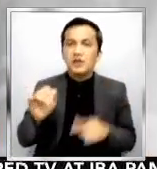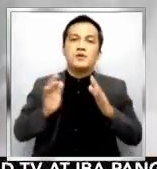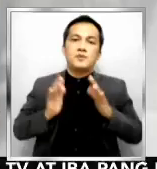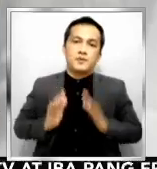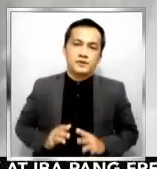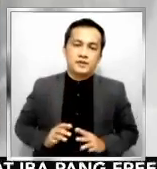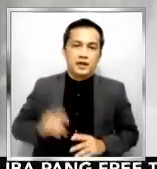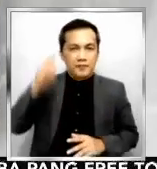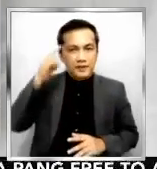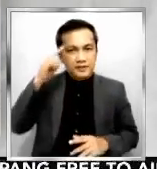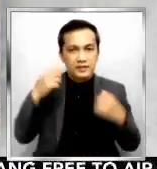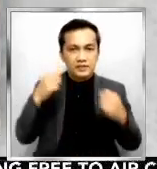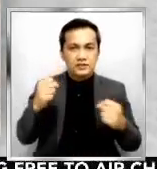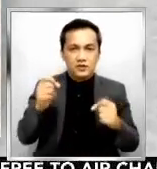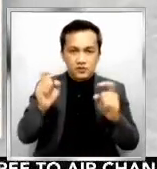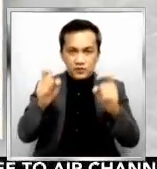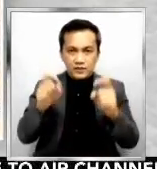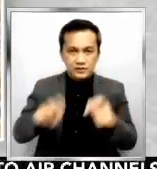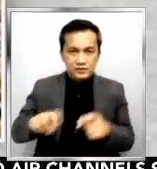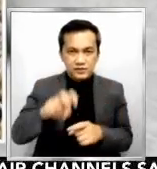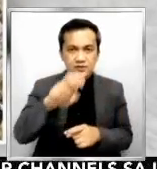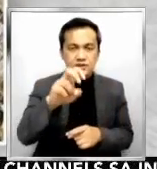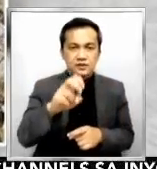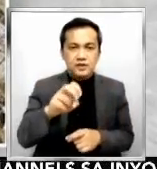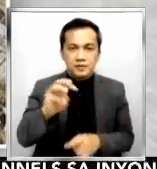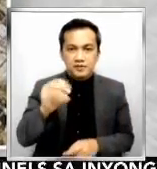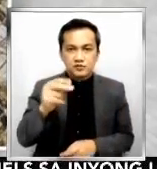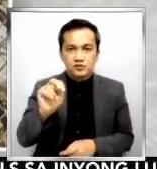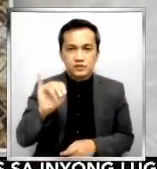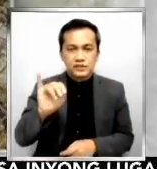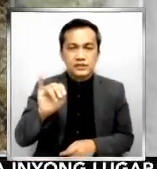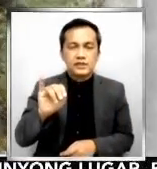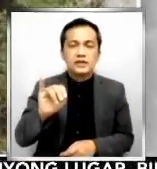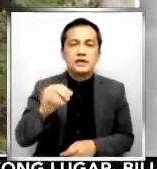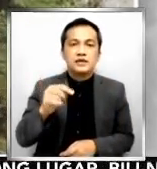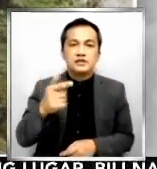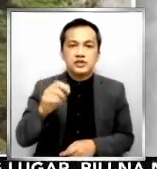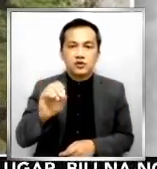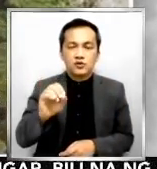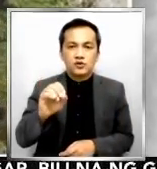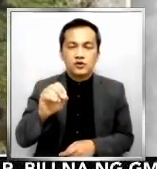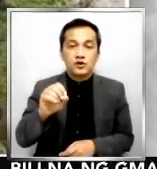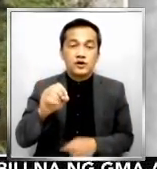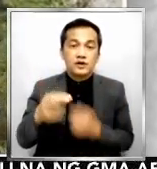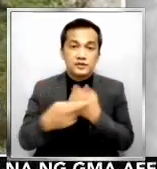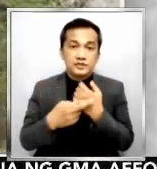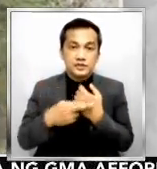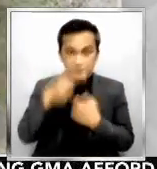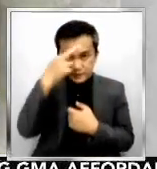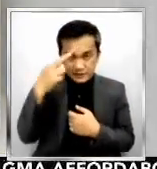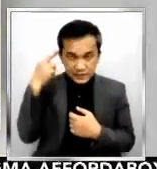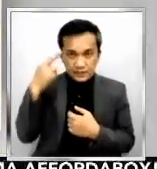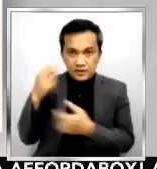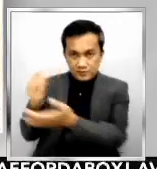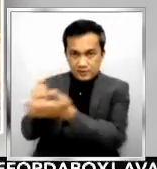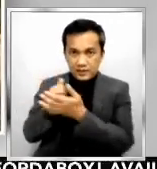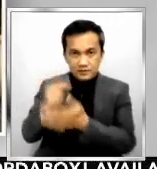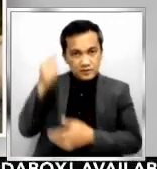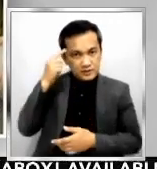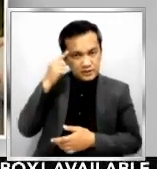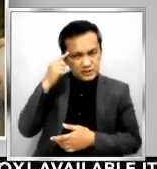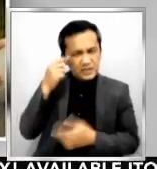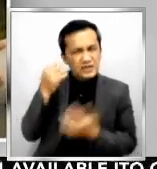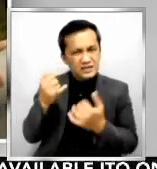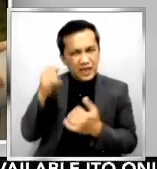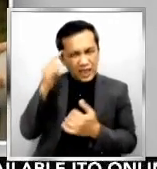kanilang quick trip sa Masungi Geo Reserve sa Rizal. Malaking tulong daw ito sa kanyang isip, lalo na ngayong masyado na raw siyang occupied sa